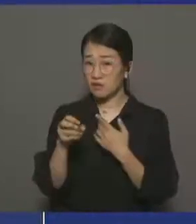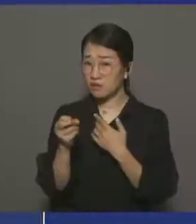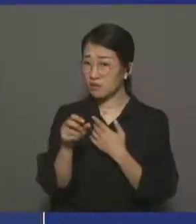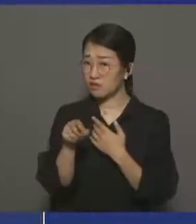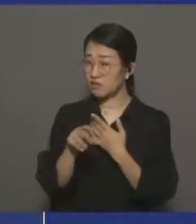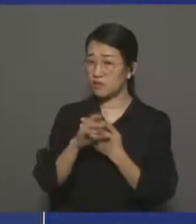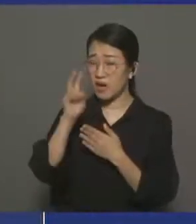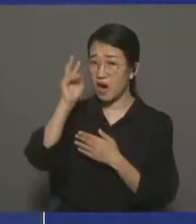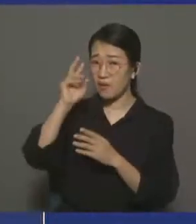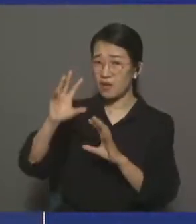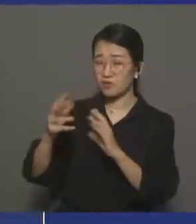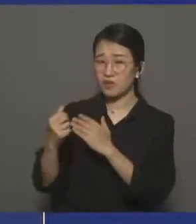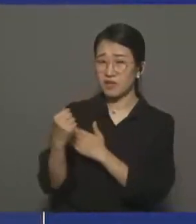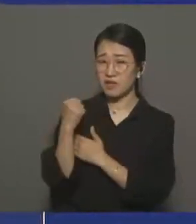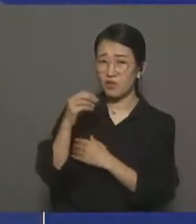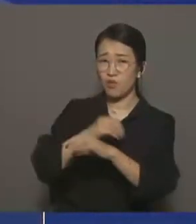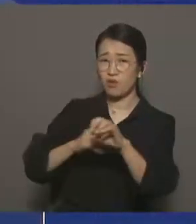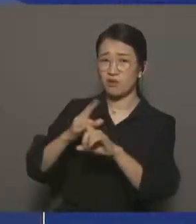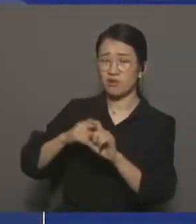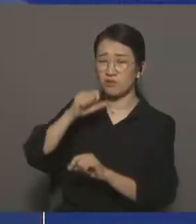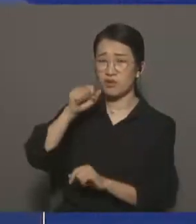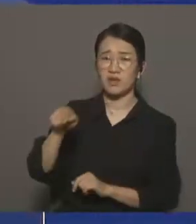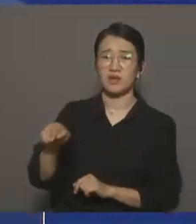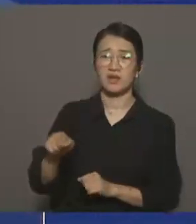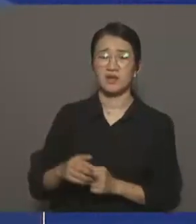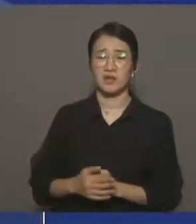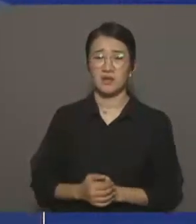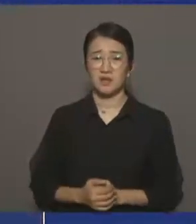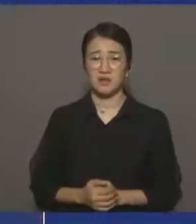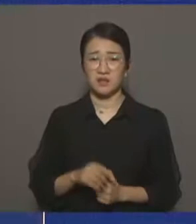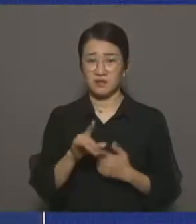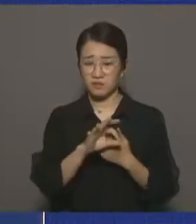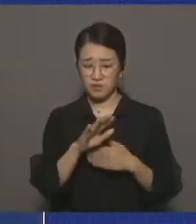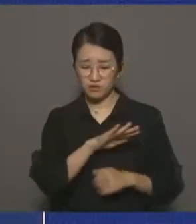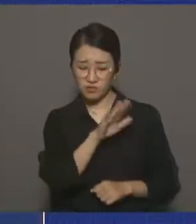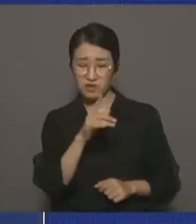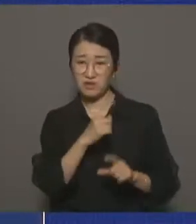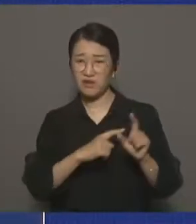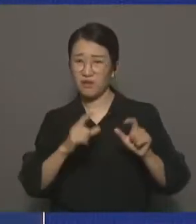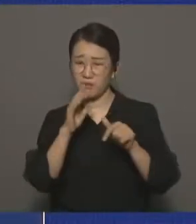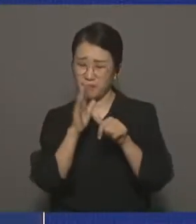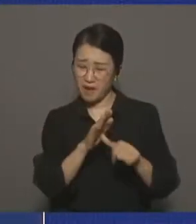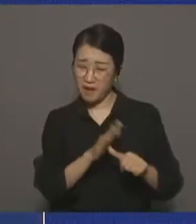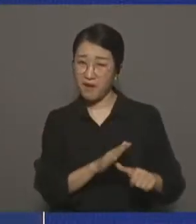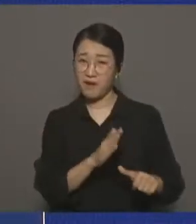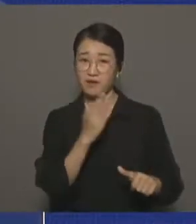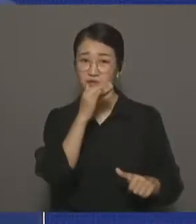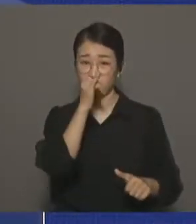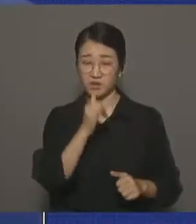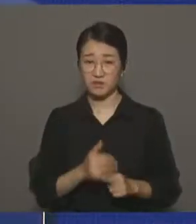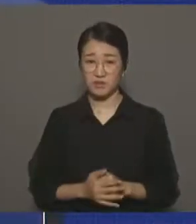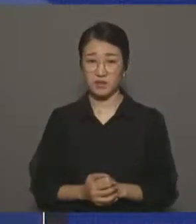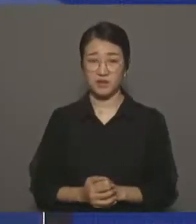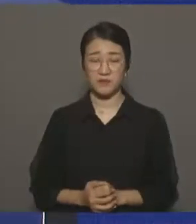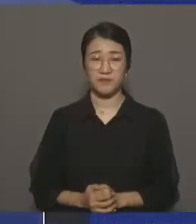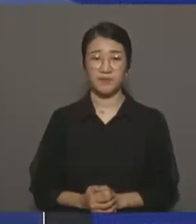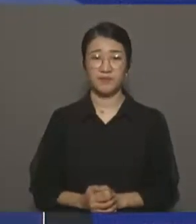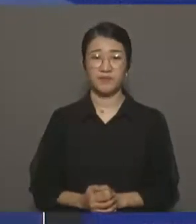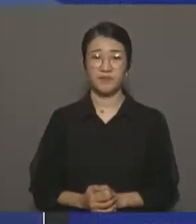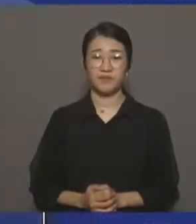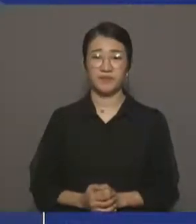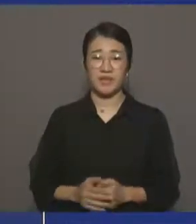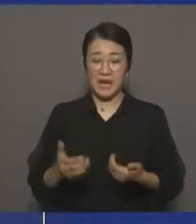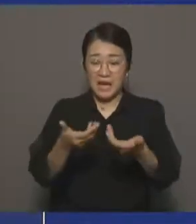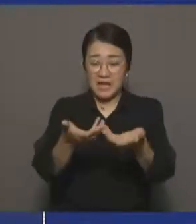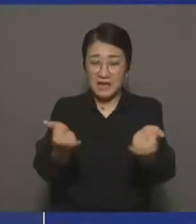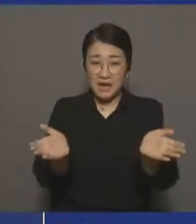웃음꽃이 필 것입니다. 그리고 우리 민주당 또 다른 패배길로 빠져들지도 모릅니다. 당의 정신이 흔들려서는 안